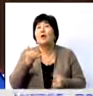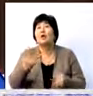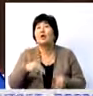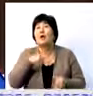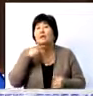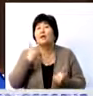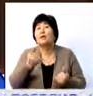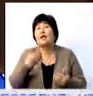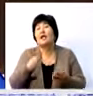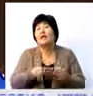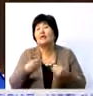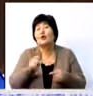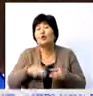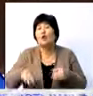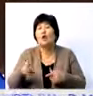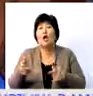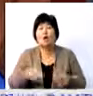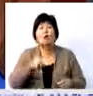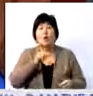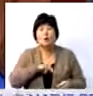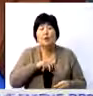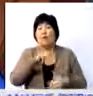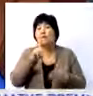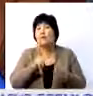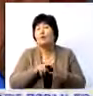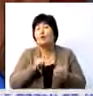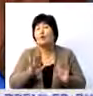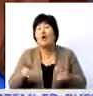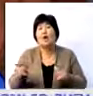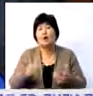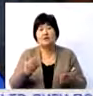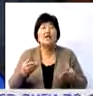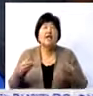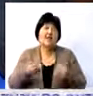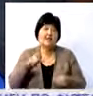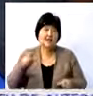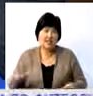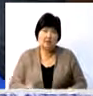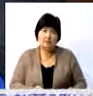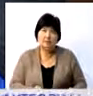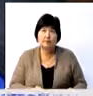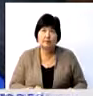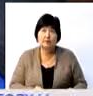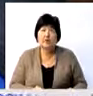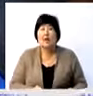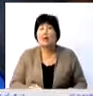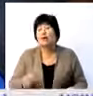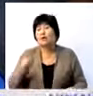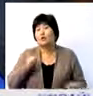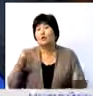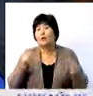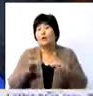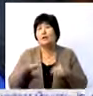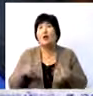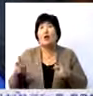обратил внимание инвесторов, что регион готов к работе. Вопрос лишь в том, готовы ли инвесторы. Мы ждем конкретных действий и